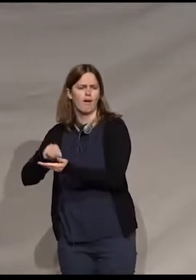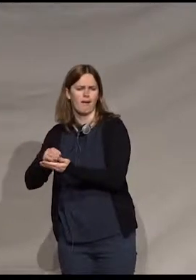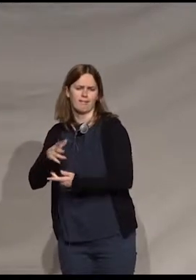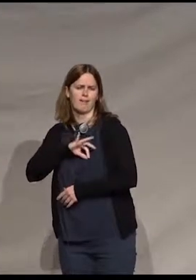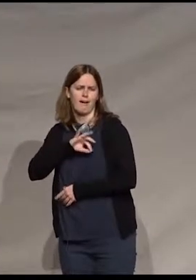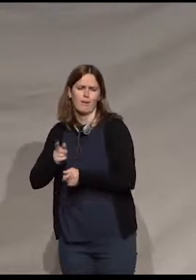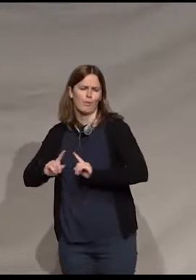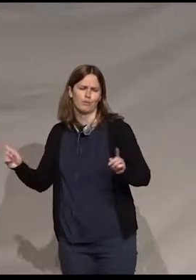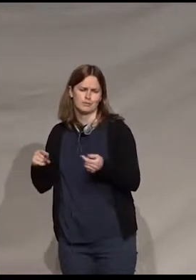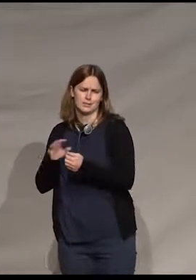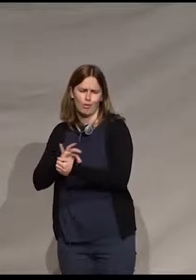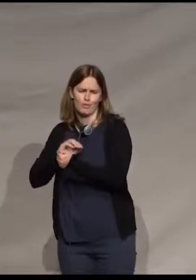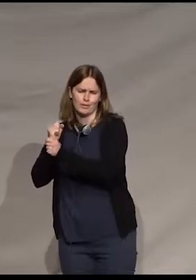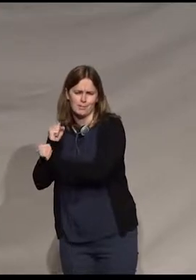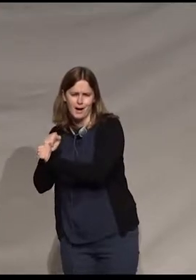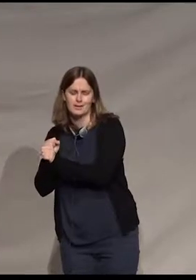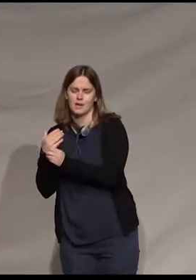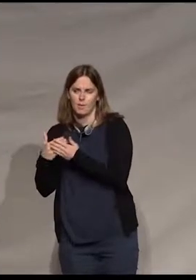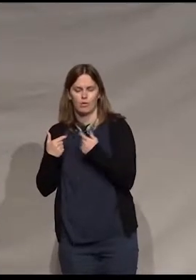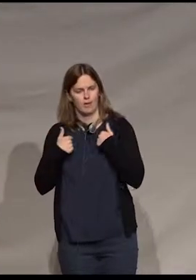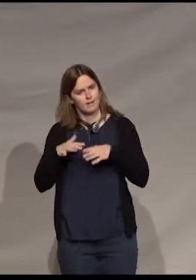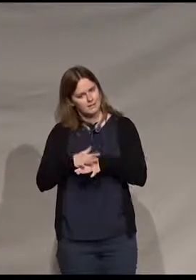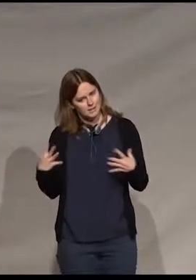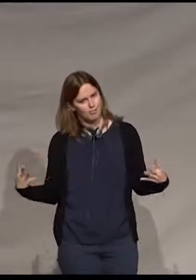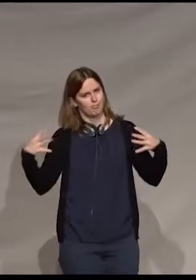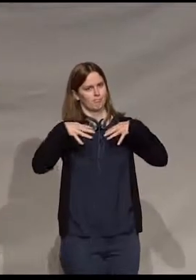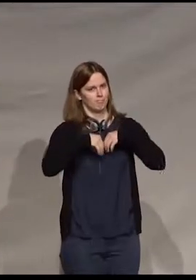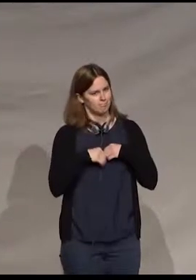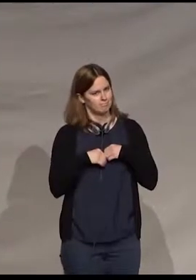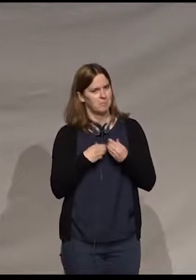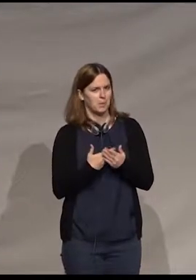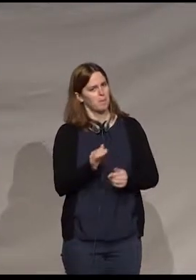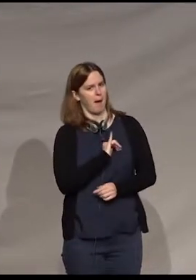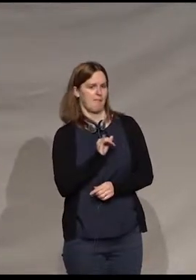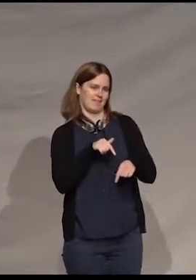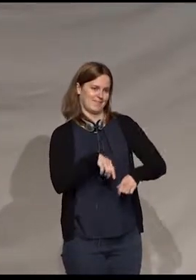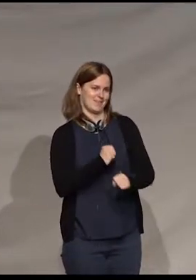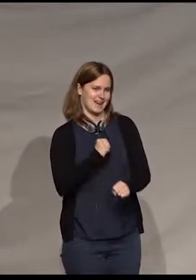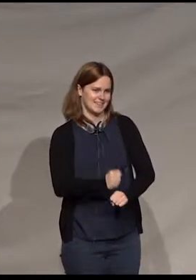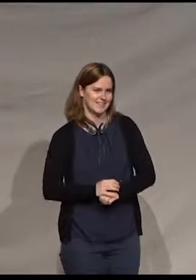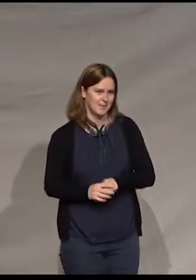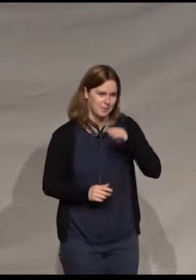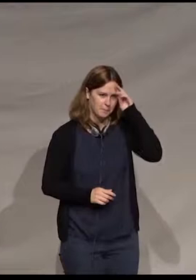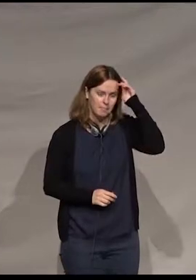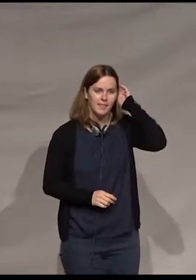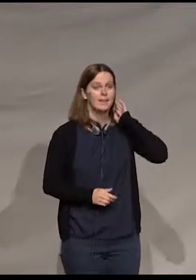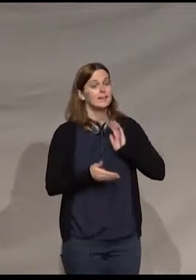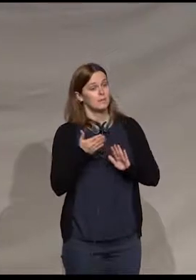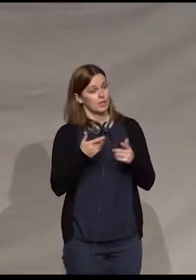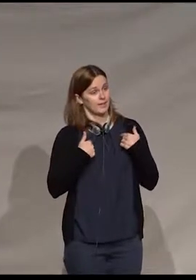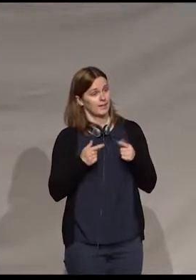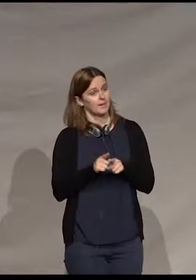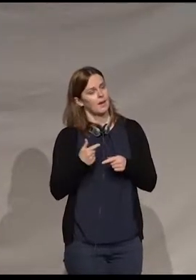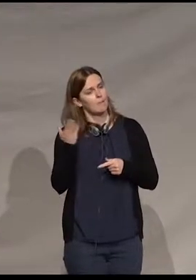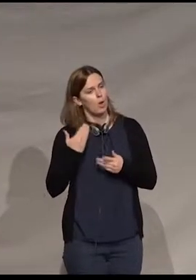ale taky k tomu člověku, k tomu požadavku. Zúčastnil jsem se například s inteligentníma kompenzačníma pomůckama, které jsem vyvíjel